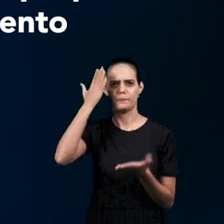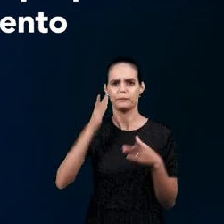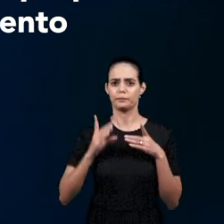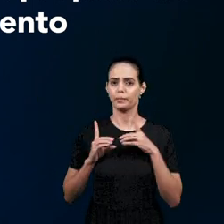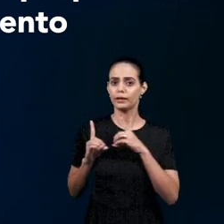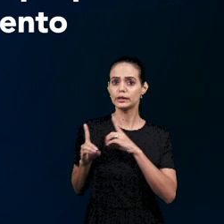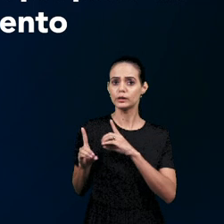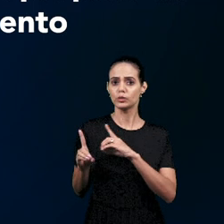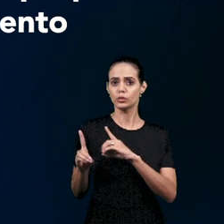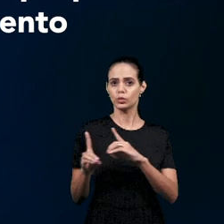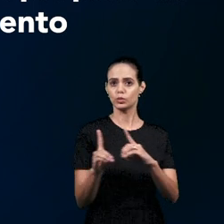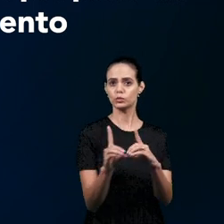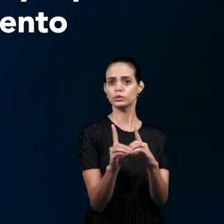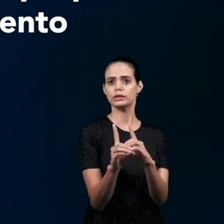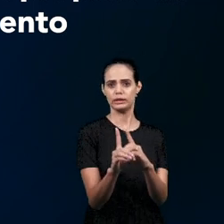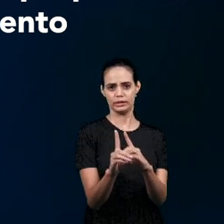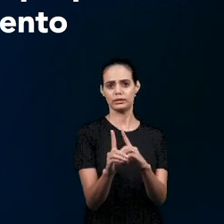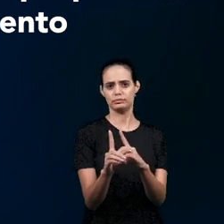chasituliwa